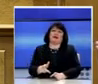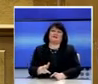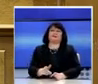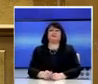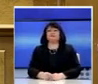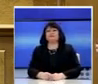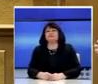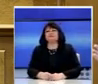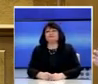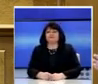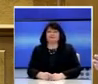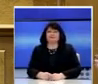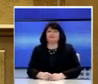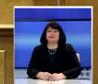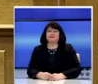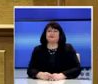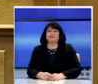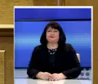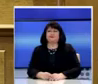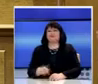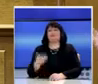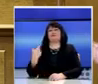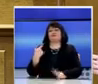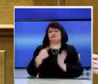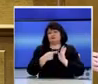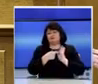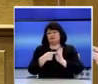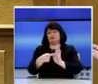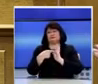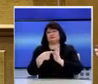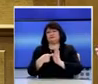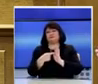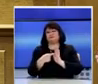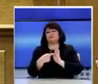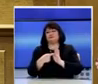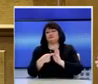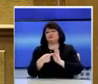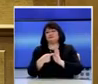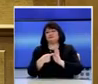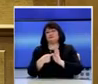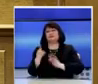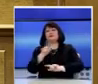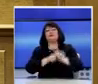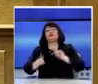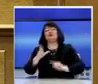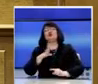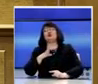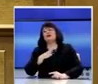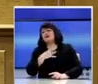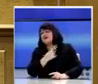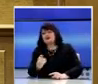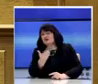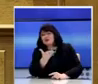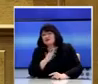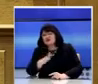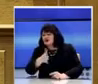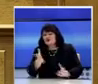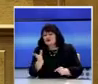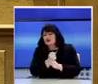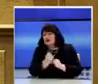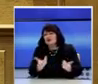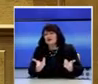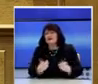Με όλα όσα ανέδειξα πριν από λίγο για την εικόνα που δείχνει αυτή η κυβέρνηση, ποιος πολίτης μπορεί να εμπιστευτεί ότι αυτό είναι πιθανό να